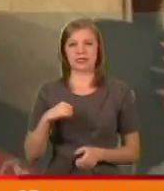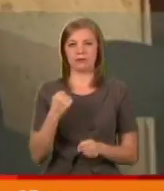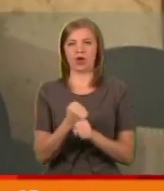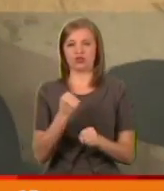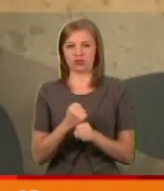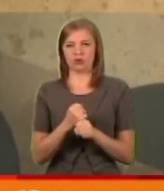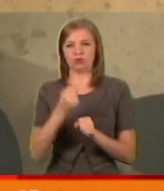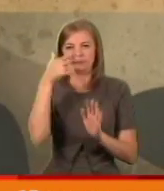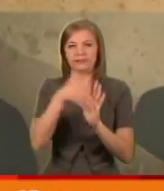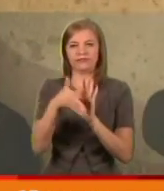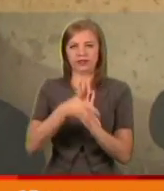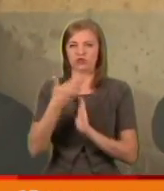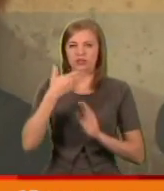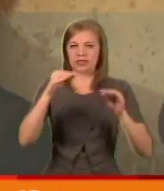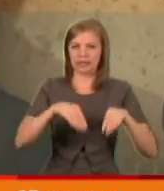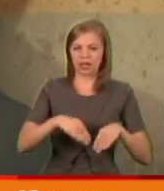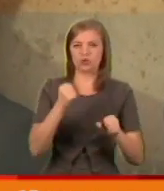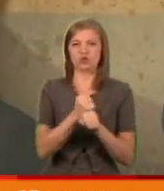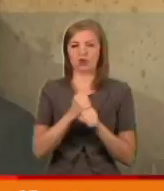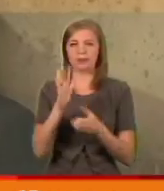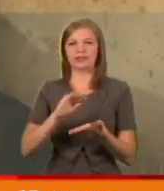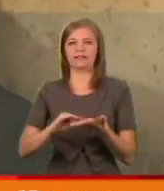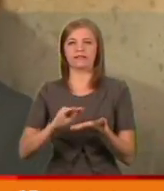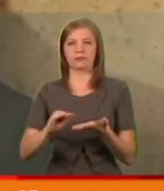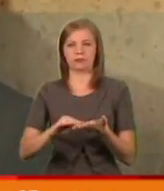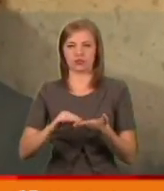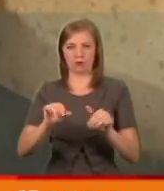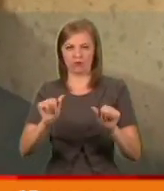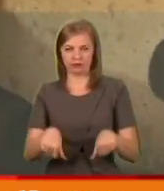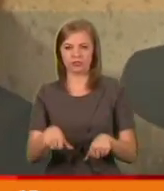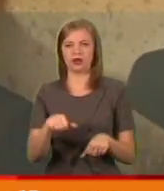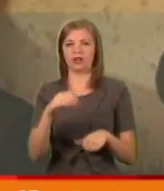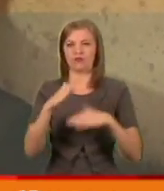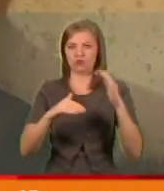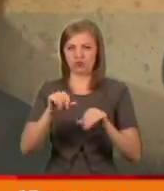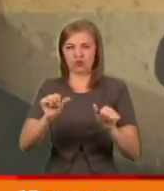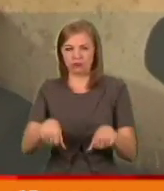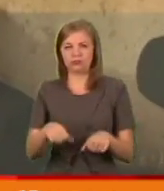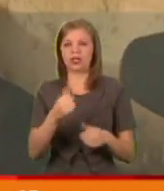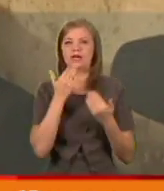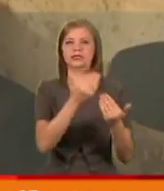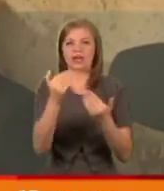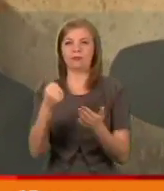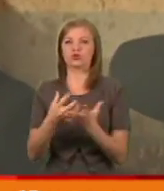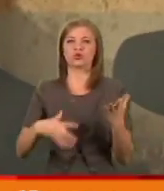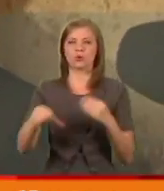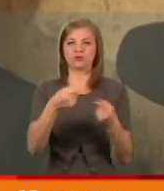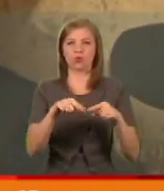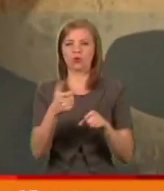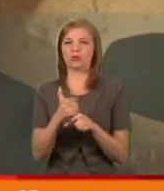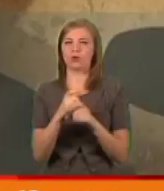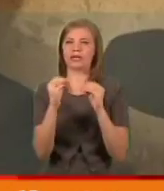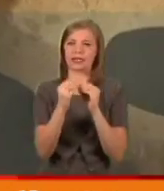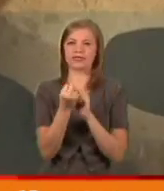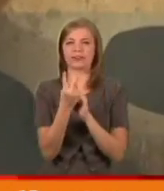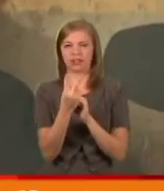зробити, вивчити декларацію і зробити в письмовому режимі, в ручному режимі запити до всіх органів. Це понад